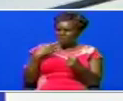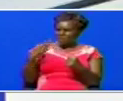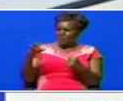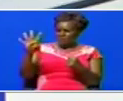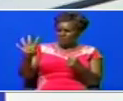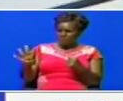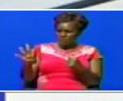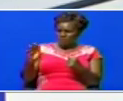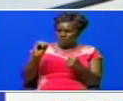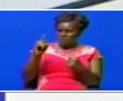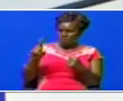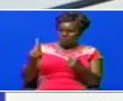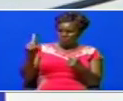304,